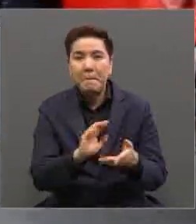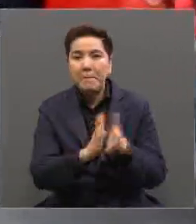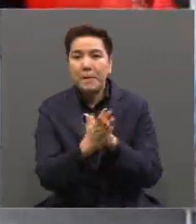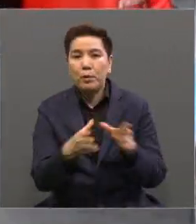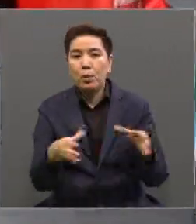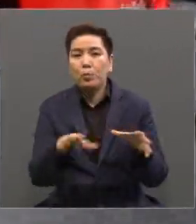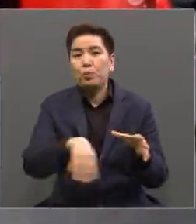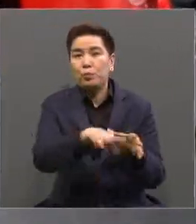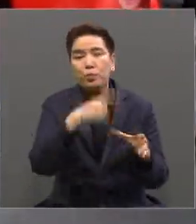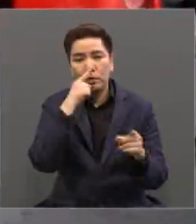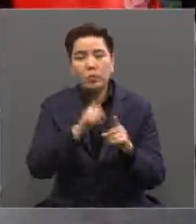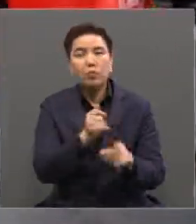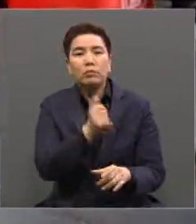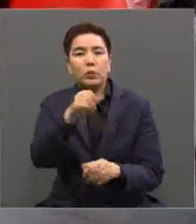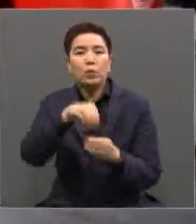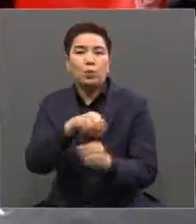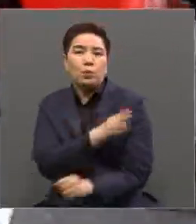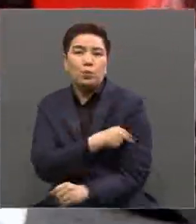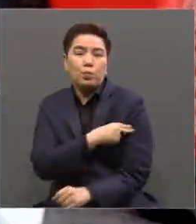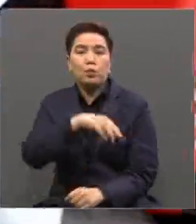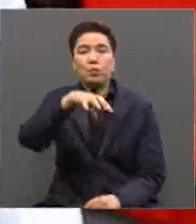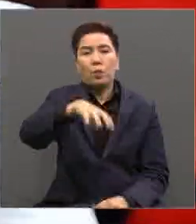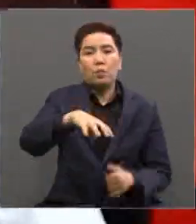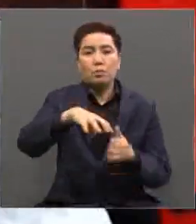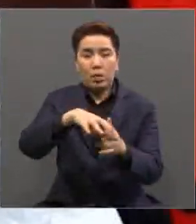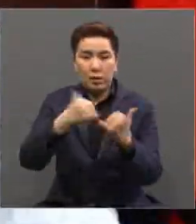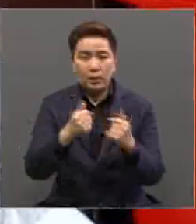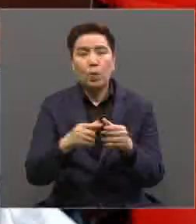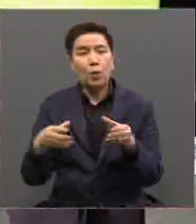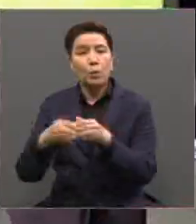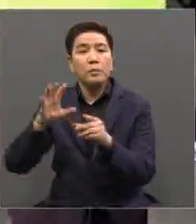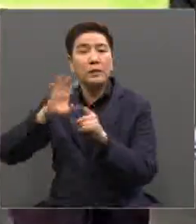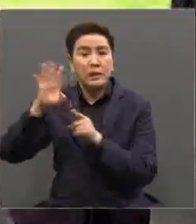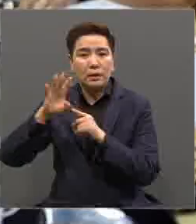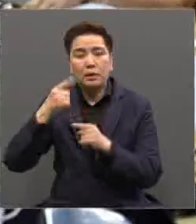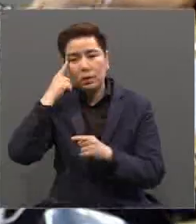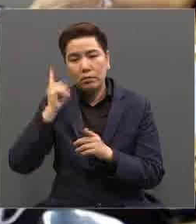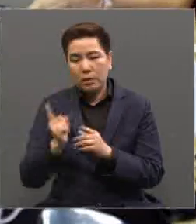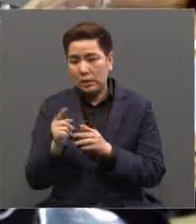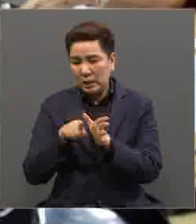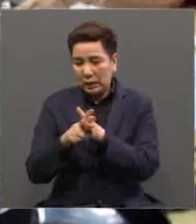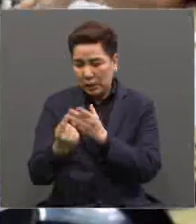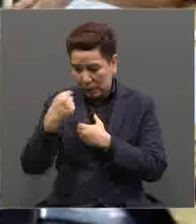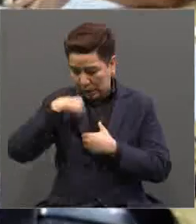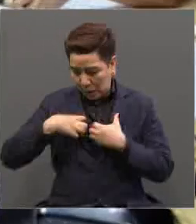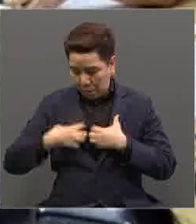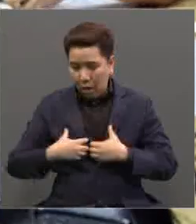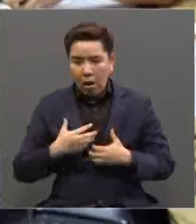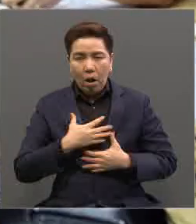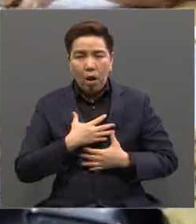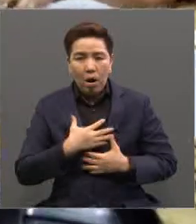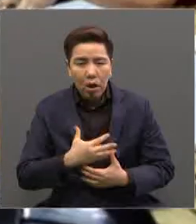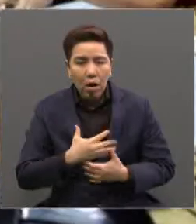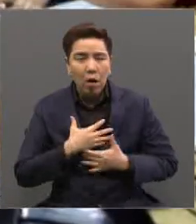เป็นกลุ่มนี้ให้เข้าไปรักษาตัวที่โรงพยาบาลเลยส่วนกลุ่มที่ 4คือกลุ่มที่เชื้อลงปอดเลยมีอาการหอบเหนื่อย